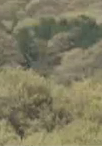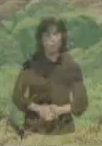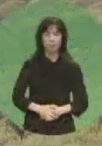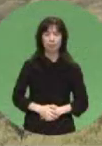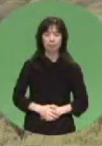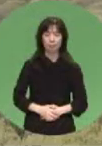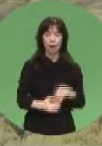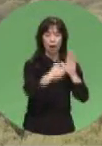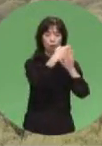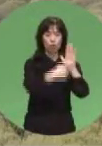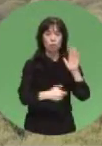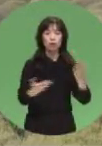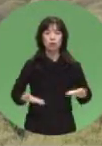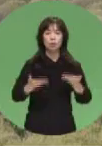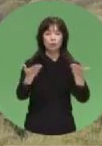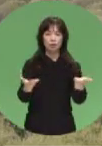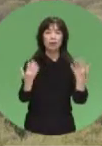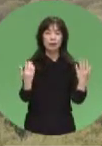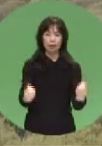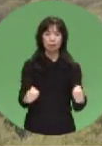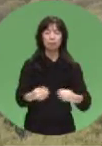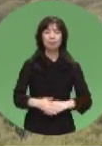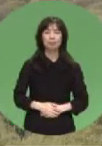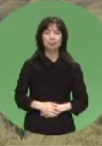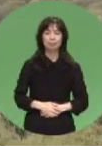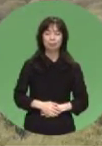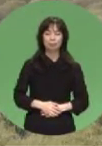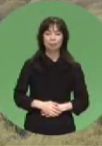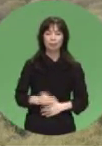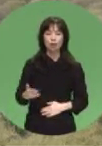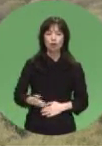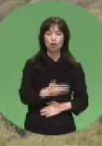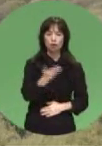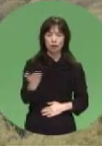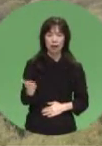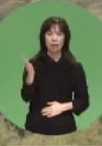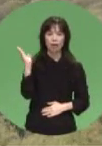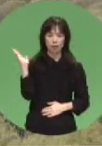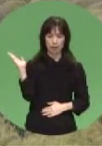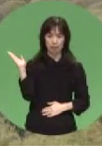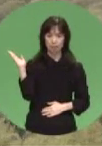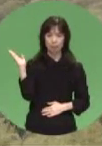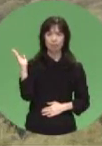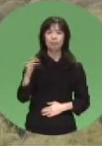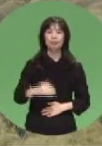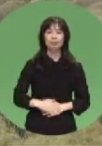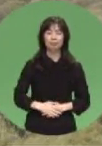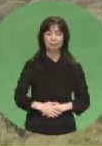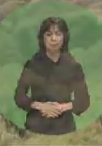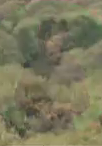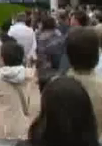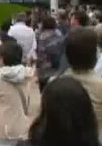以上トピックスをお届けしました。続いてはこちらのコーナ